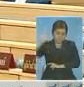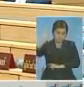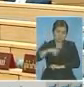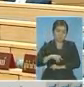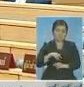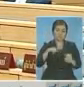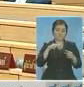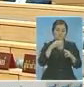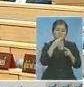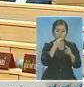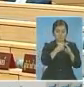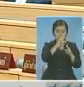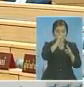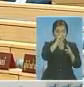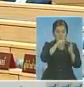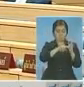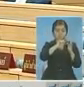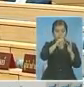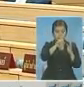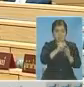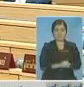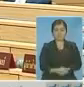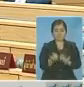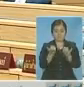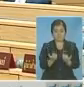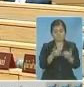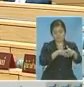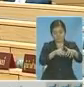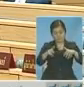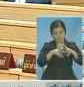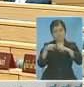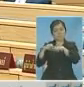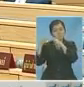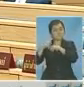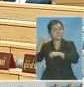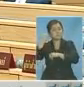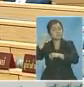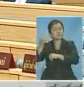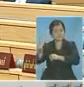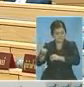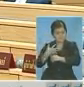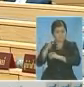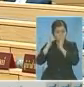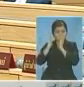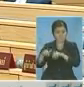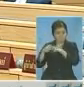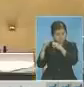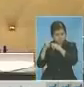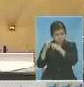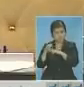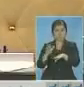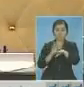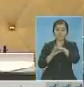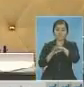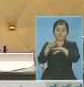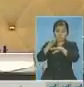2ท่านประธานครับเพราะชาวบ้านชาวสุรินทร์เนี่ยโทรมาบอกผมบอกว่า ท่านเอาเฉ